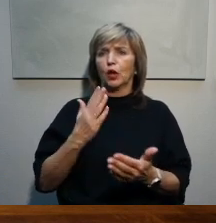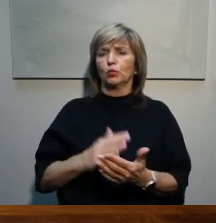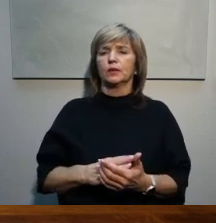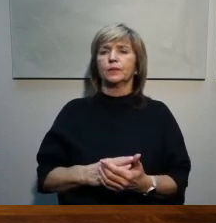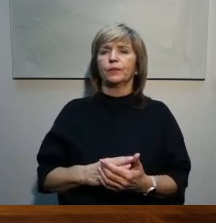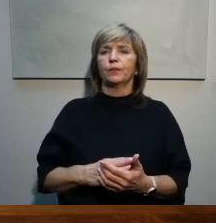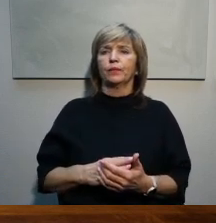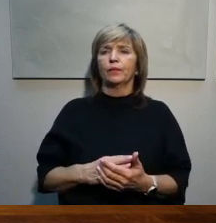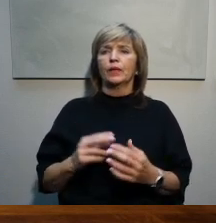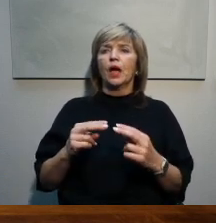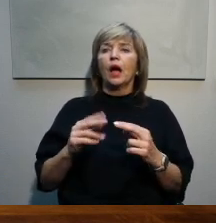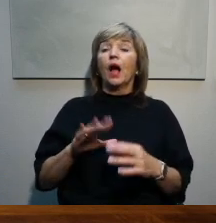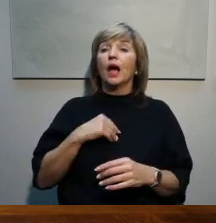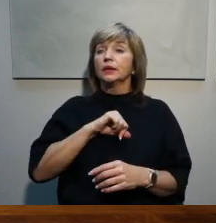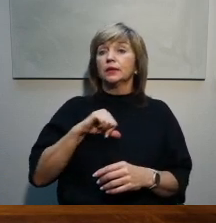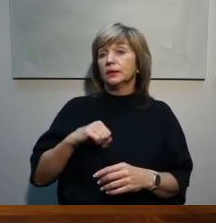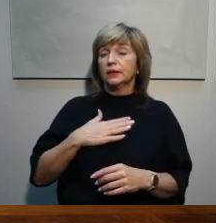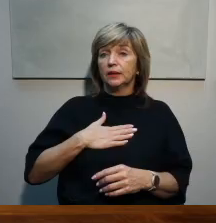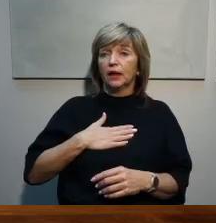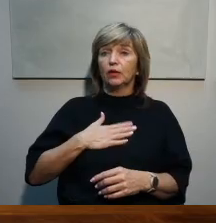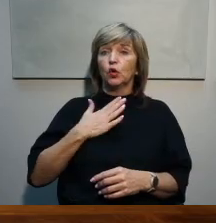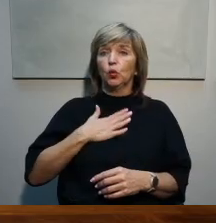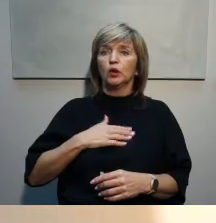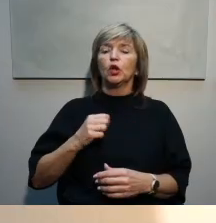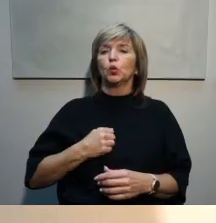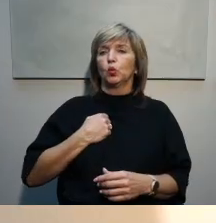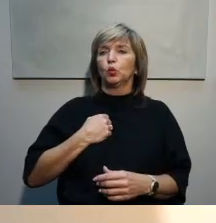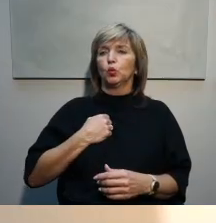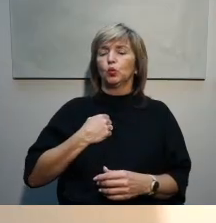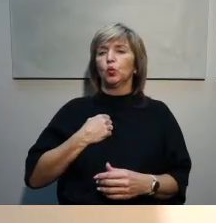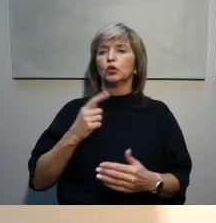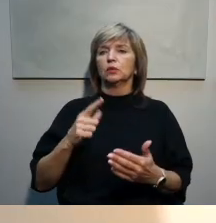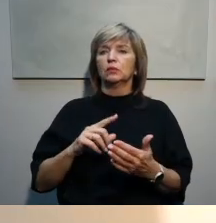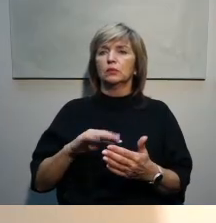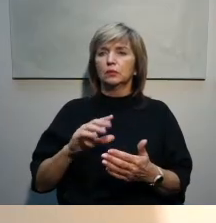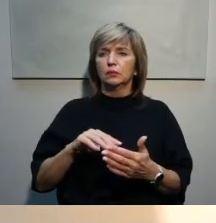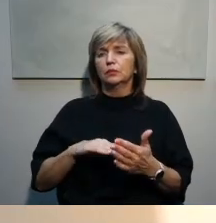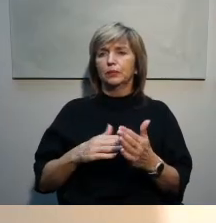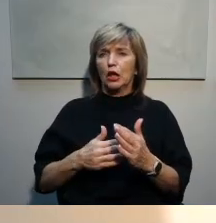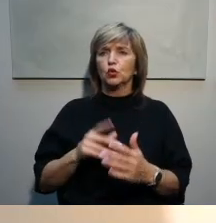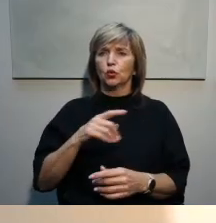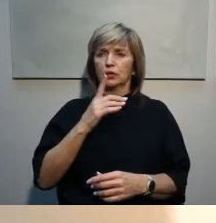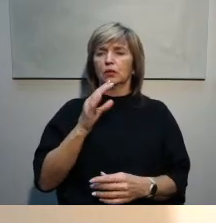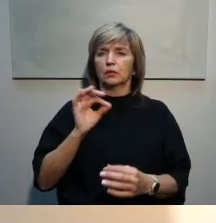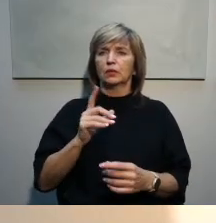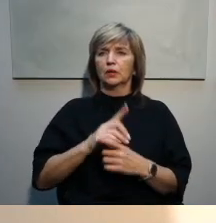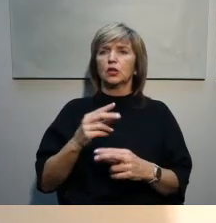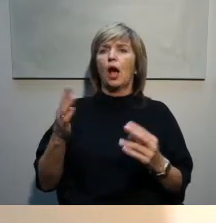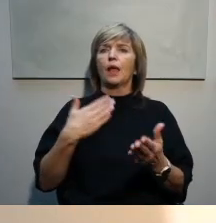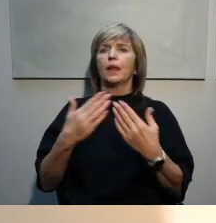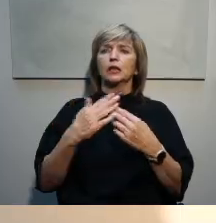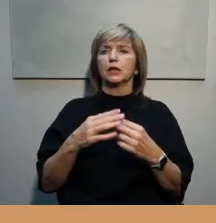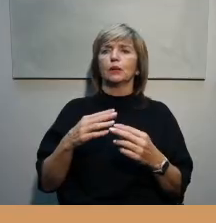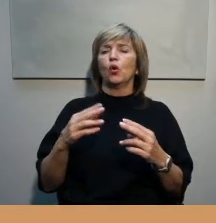Konteksts tātad. Tas, kā es sevi ļoti grūtos brīžos atgriežu atpakaļ realitātē, ir attiecību konteksts.